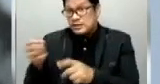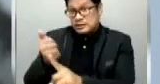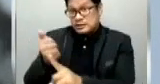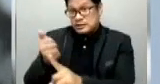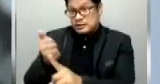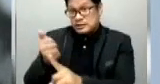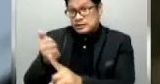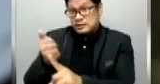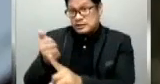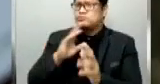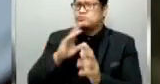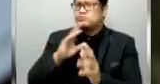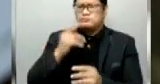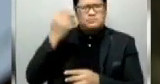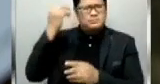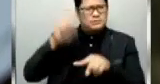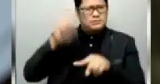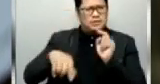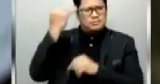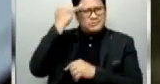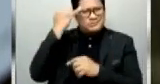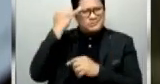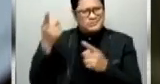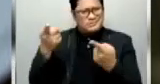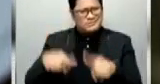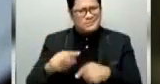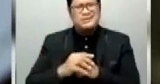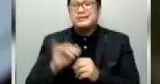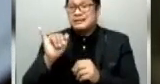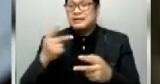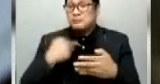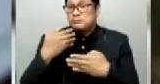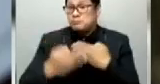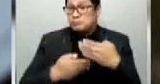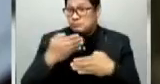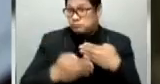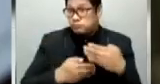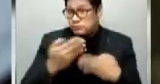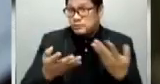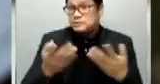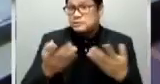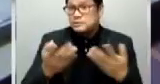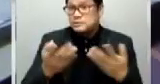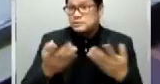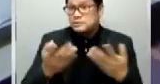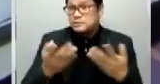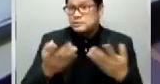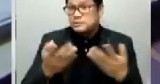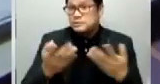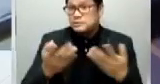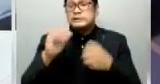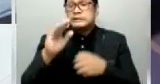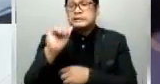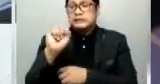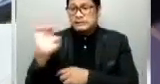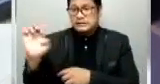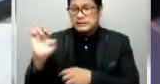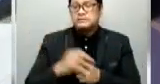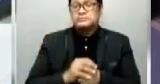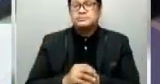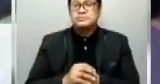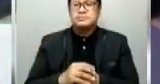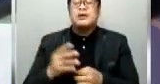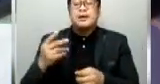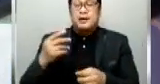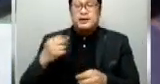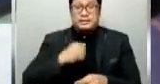ay siyempre po dadaan sila sa proseso ng administrative namin cases. Ang isang inirekomenda ng Senado para maiwasan